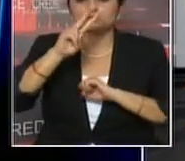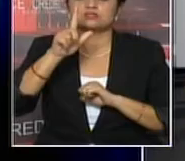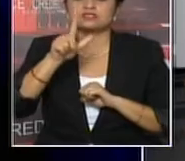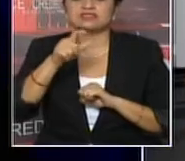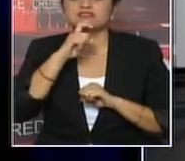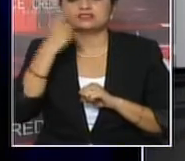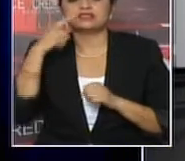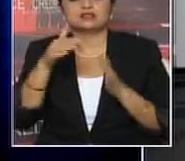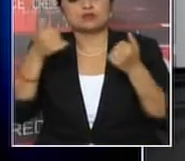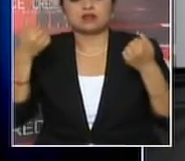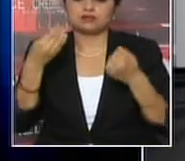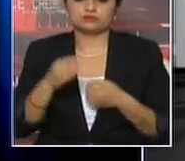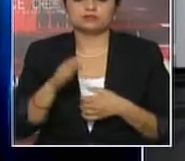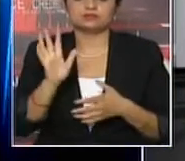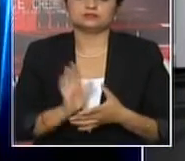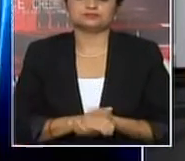खुला हुने भएको छ।